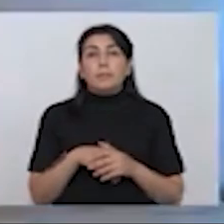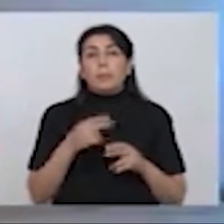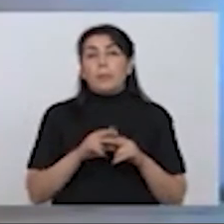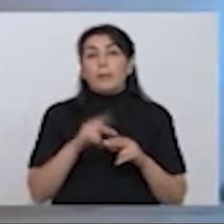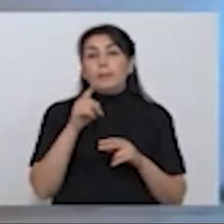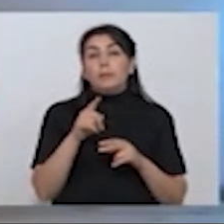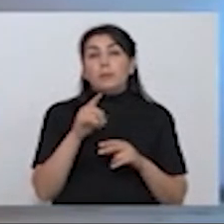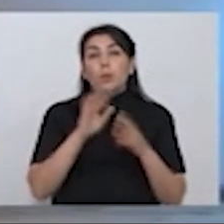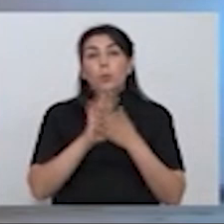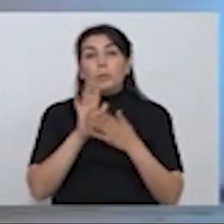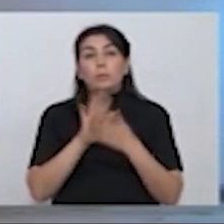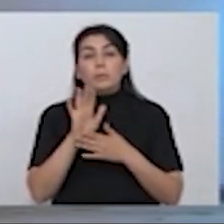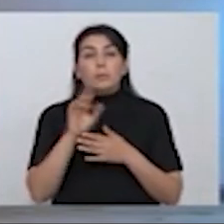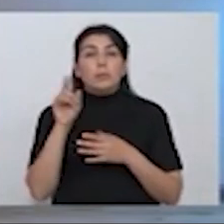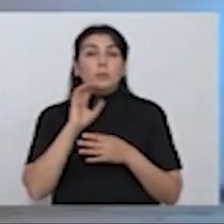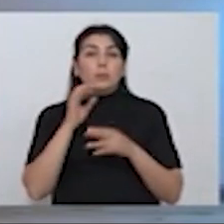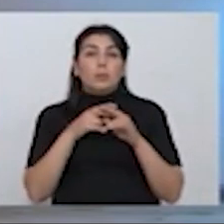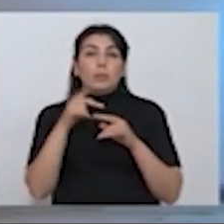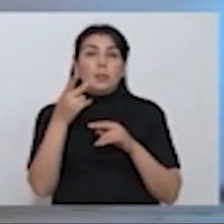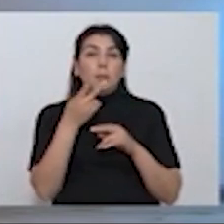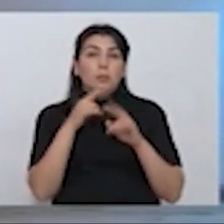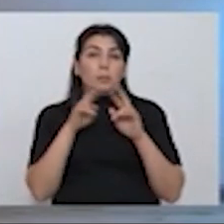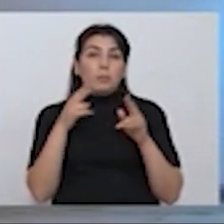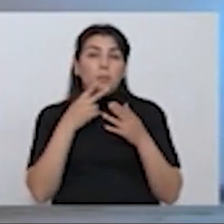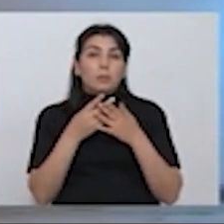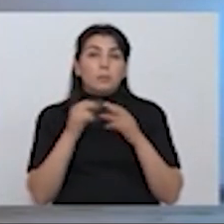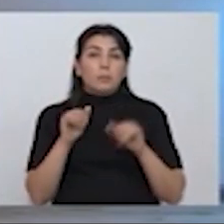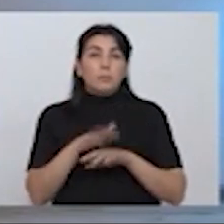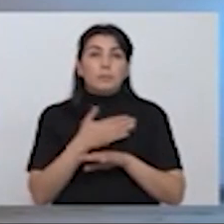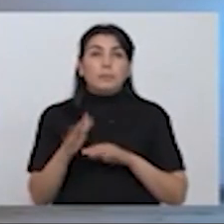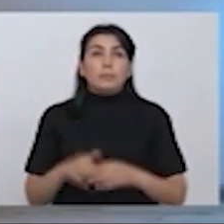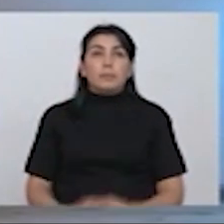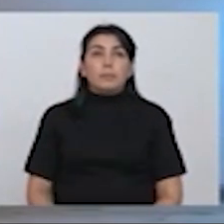va hayvon hujayralaridagi sitokinez jarayoni shunga ko'ra farqlanadi.